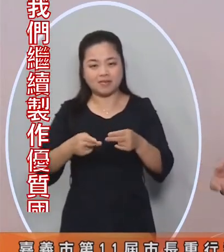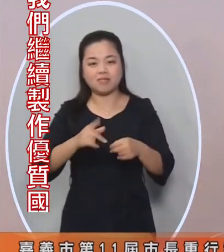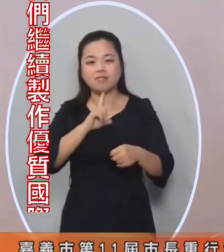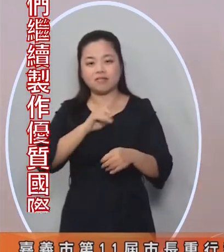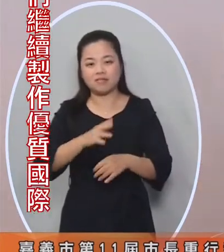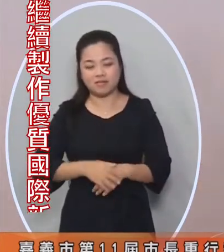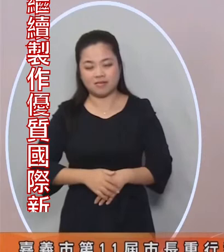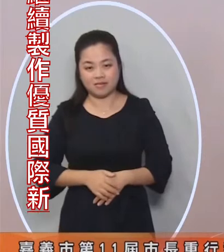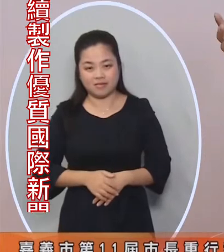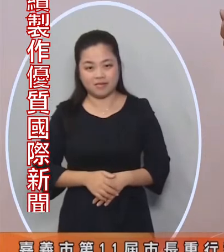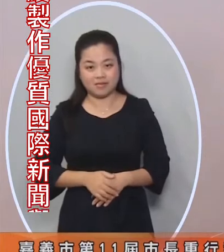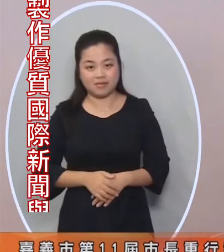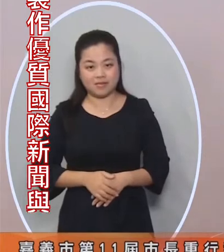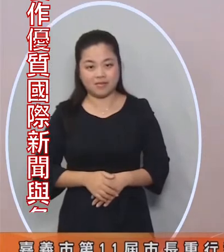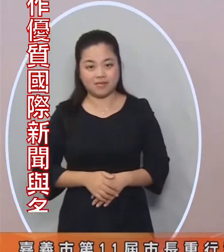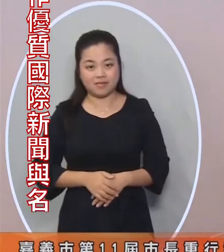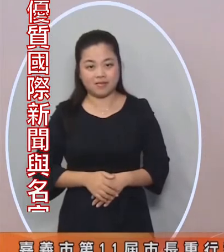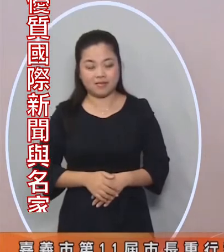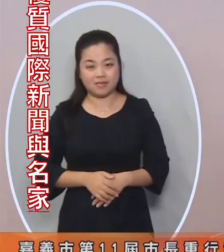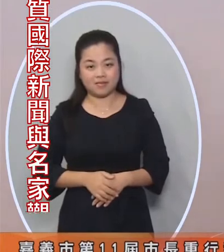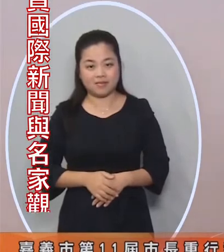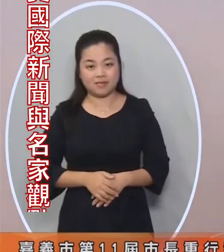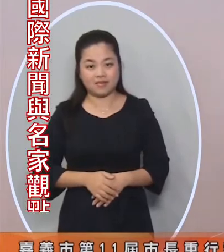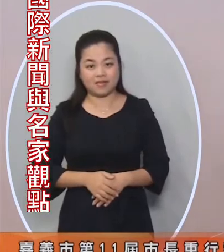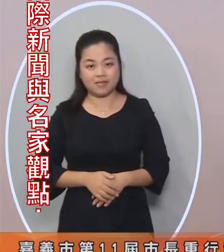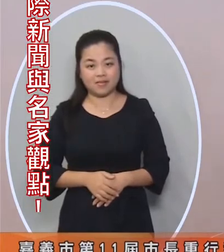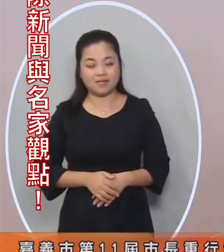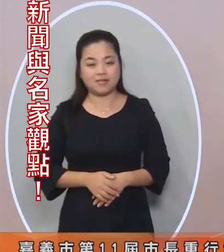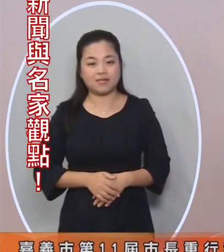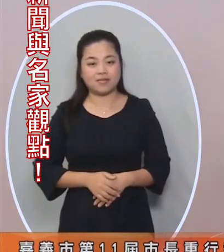做无？啊你，吼、哦、你，